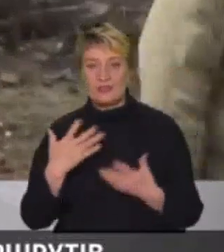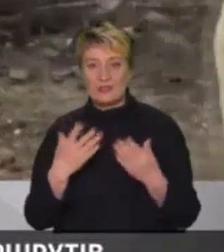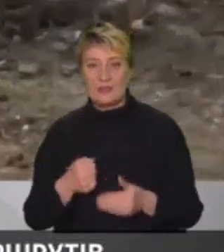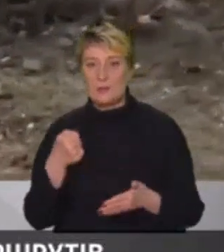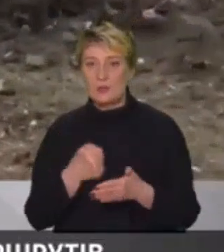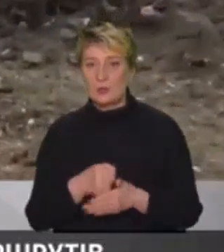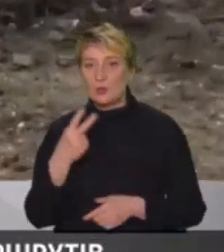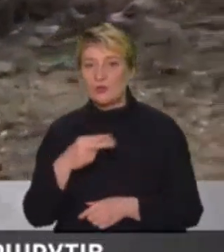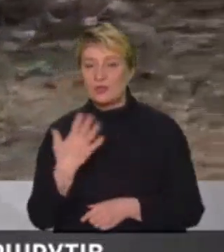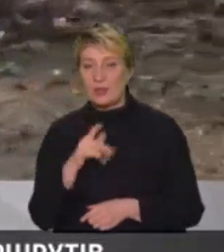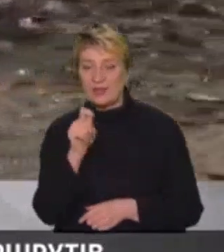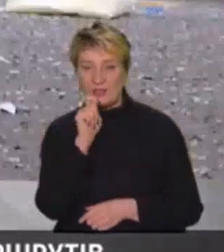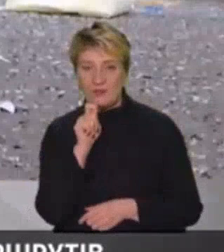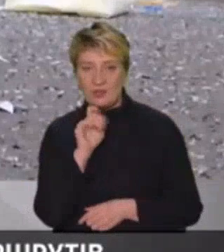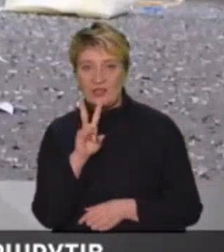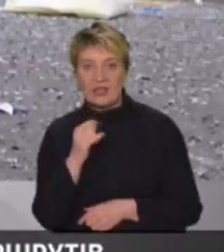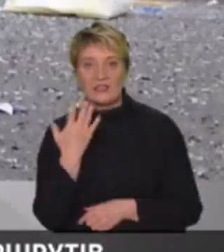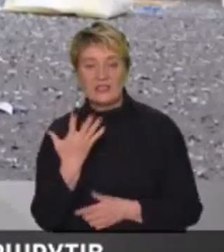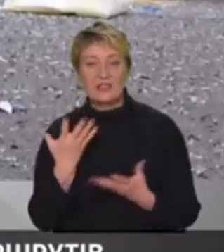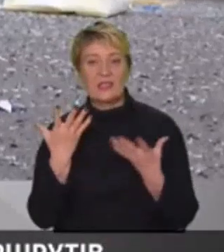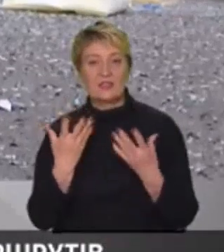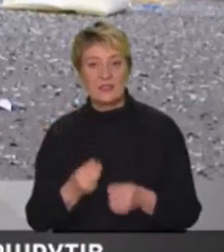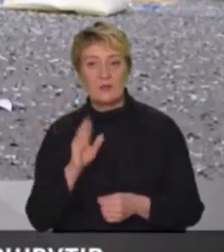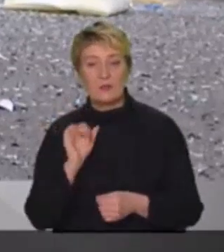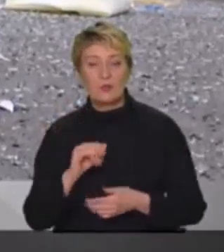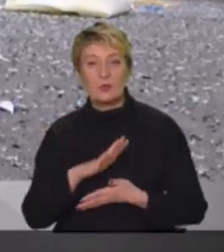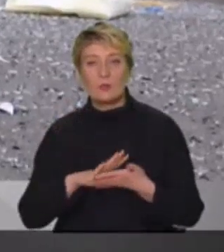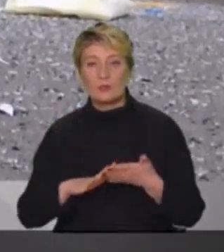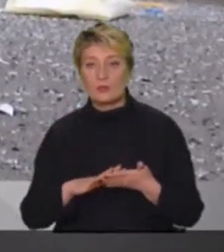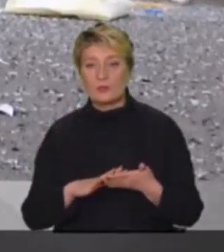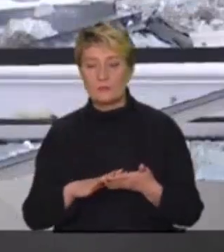25 квітня. Наскільки днів буде подовжено цього разу, наразі невідомо.